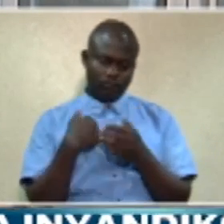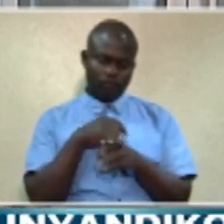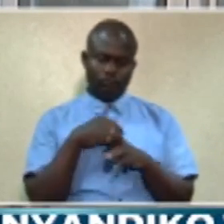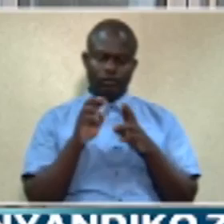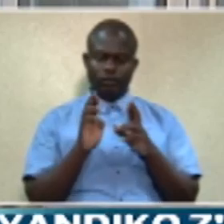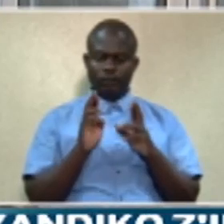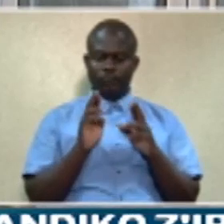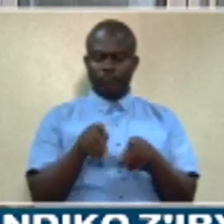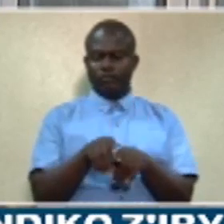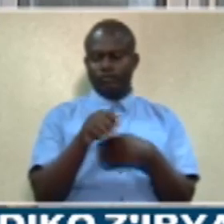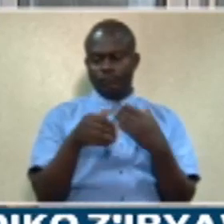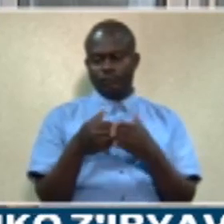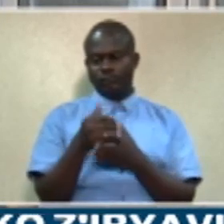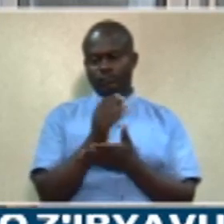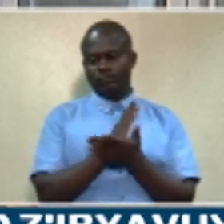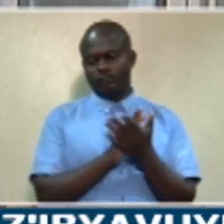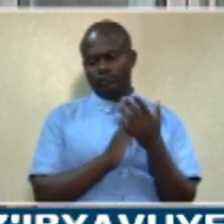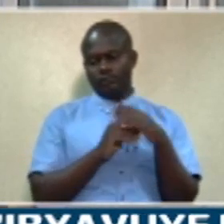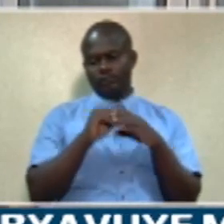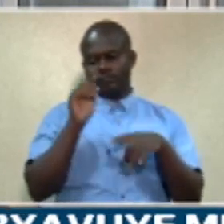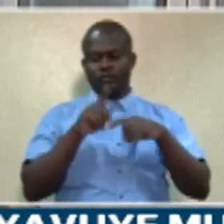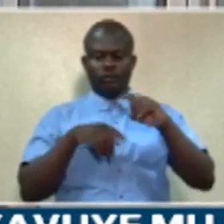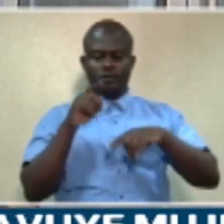izo ngizo nazo ari kimwe muri politiki